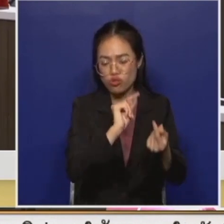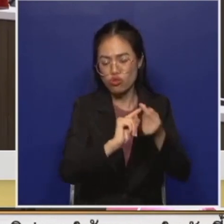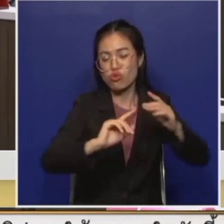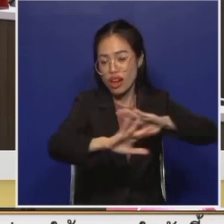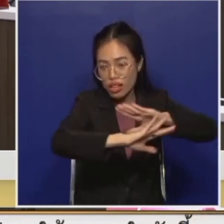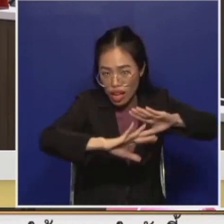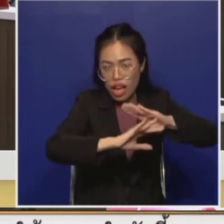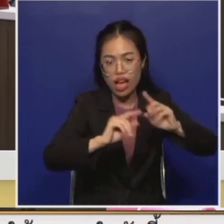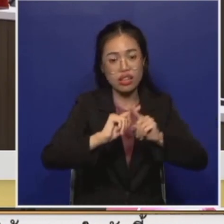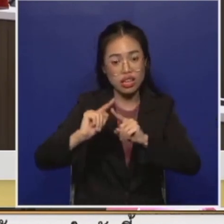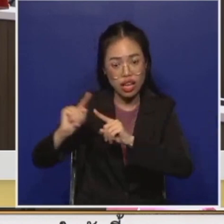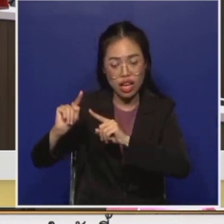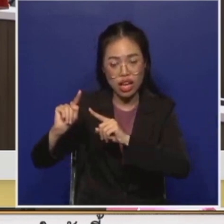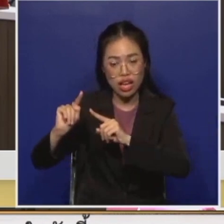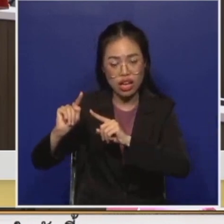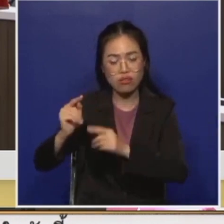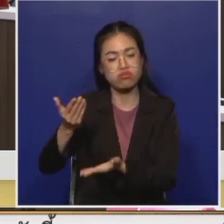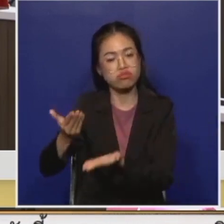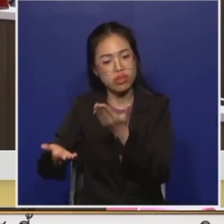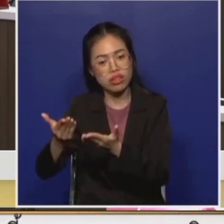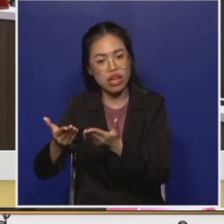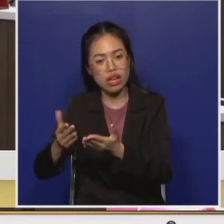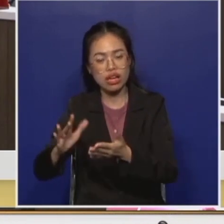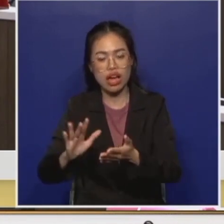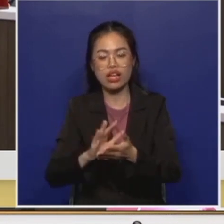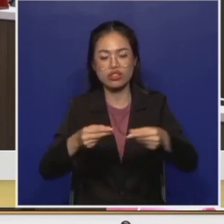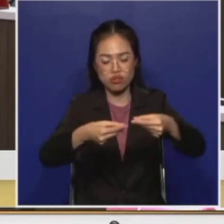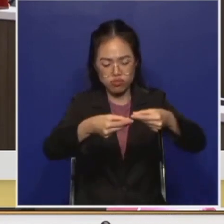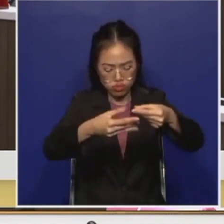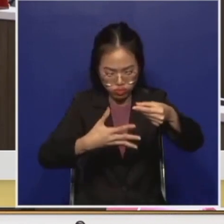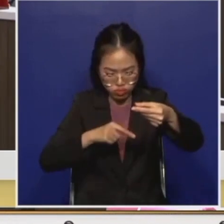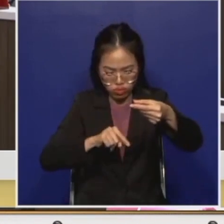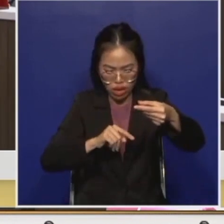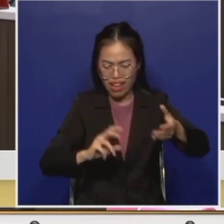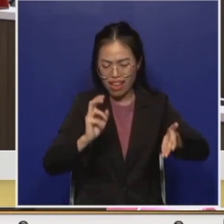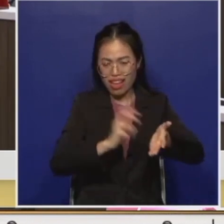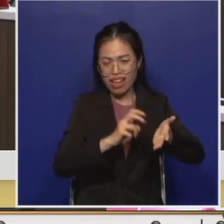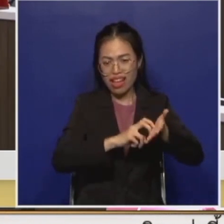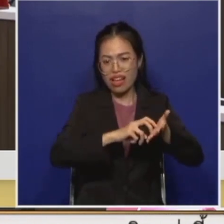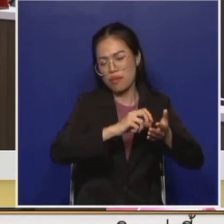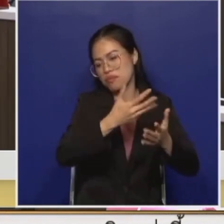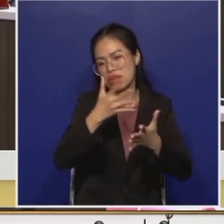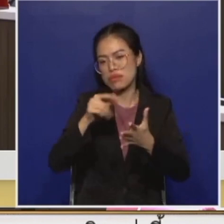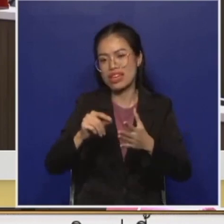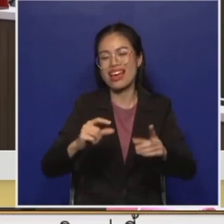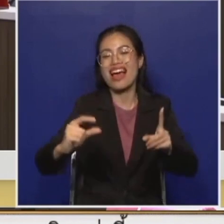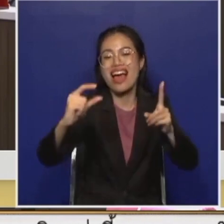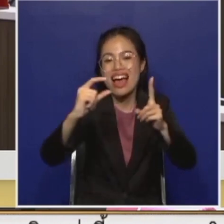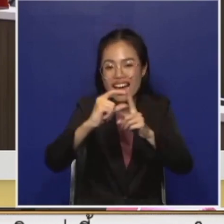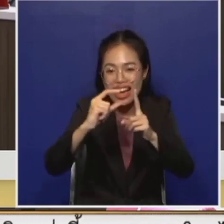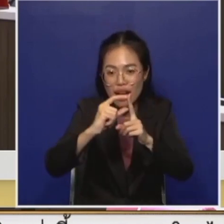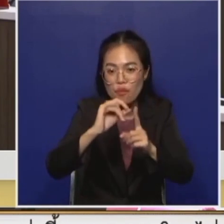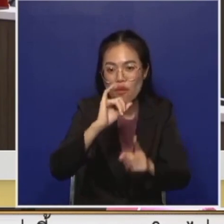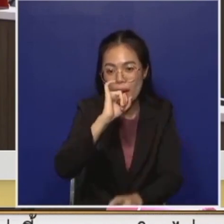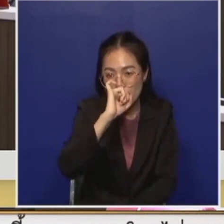บแม้จะไม่มใเศดผมลตนี้ เดีดทํษางครับคำว่าใบเศดทางการเมืองนะ